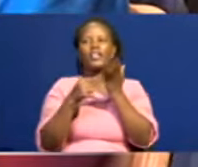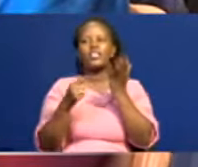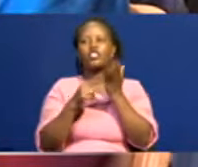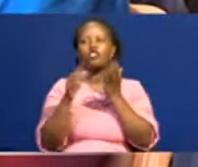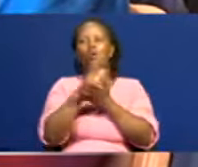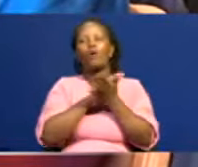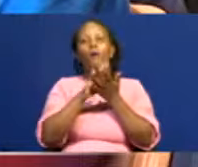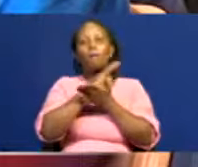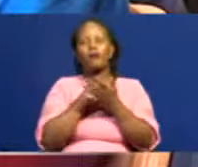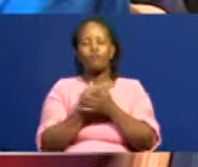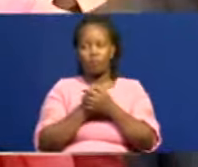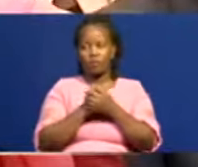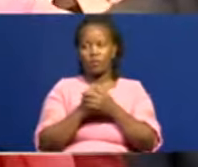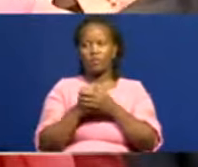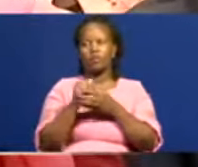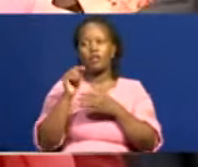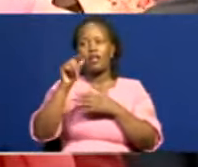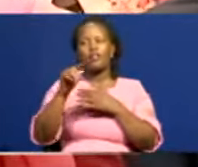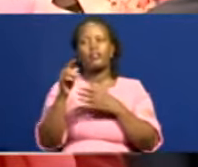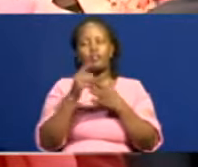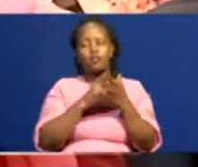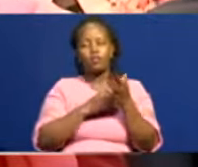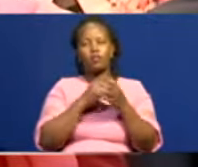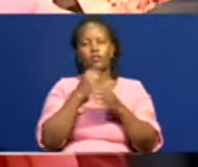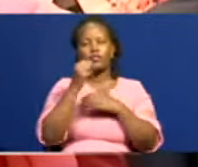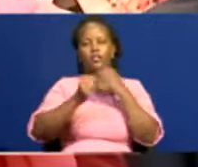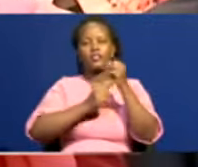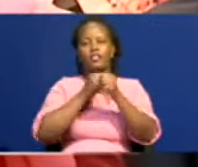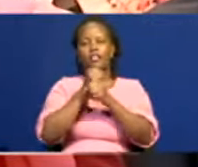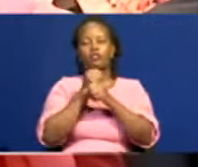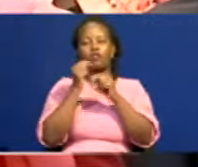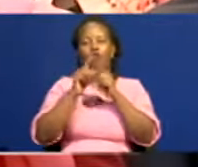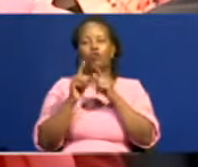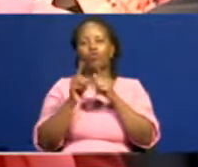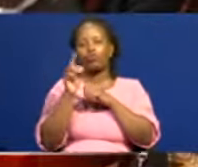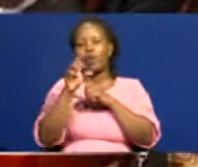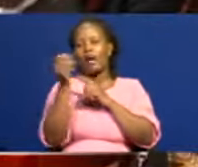wiki ya ubunifu nchini Kenya ya mwaka huu, makala ya jumuiya ya madola